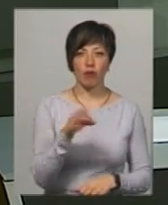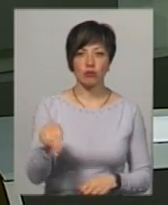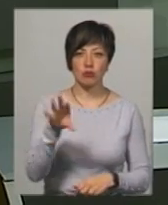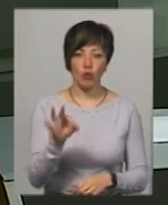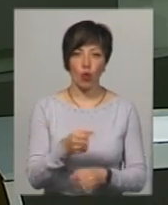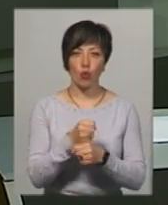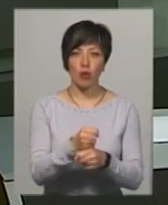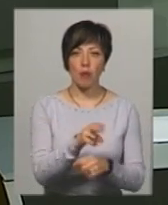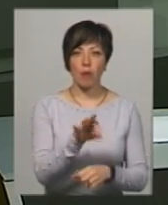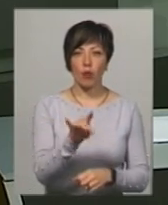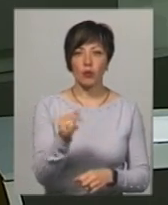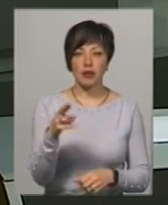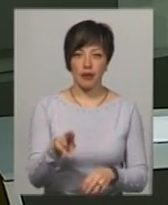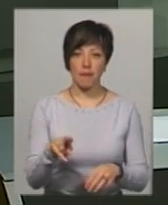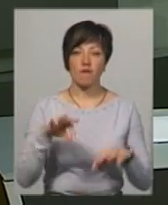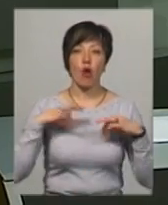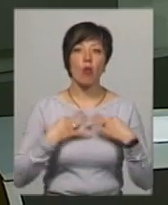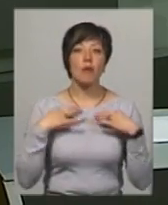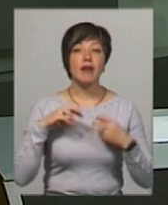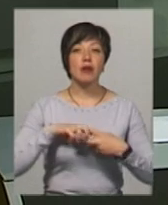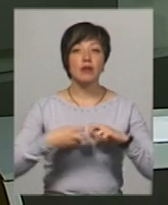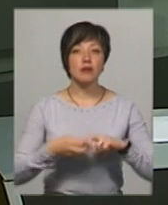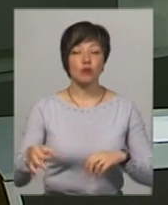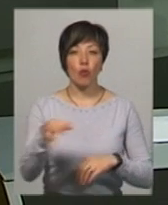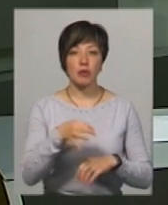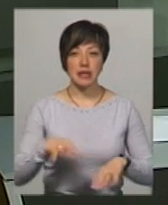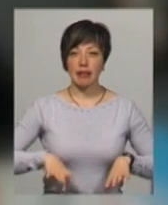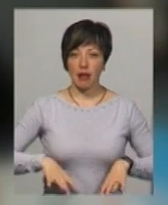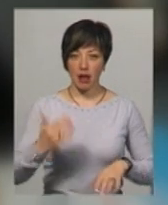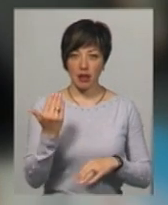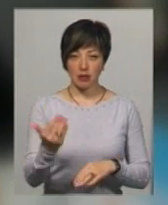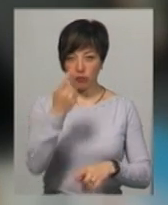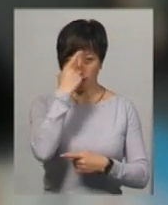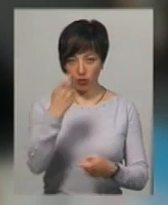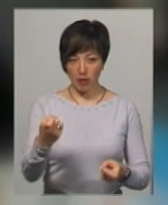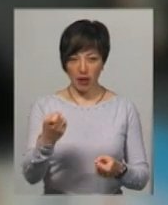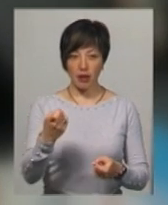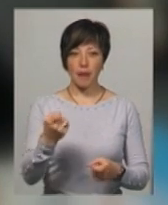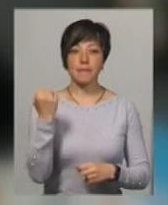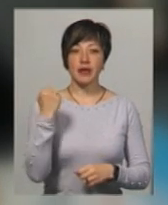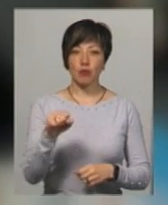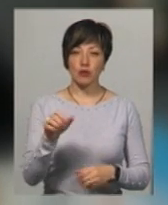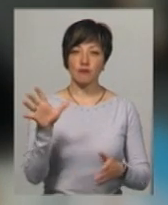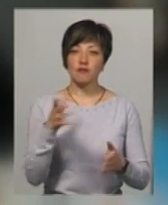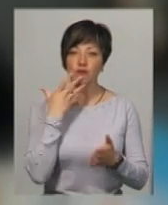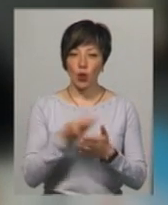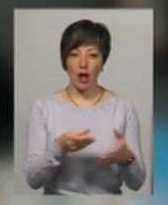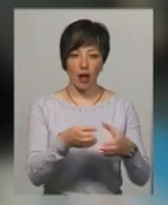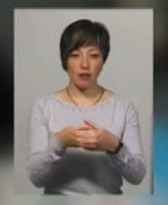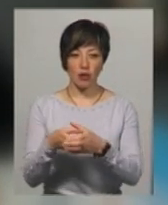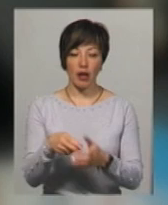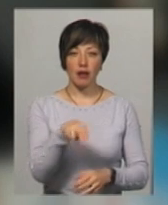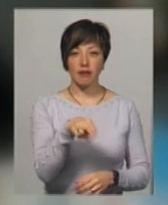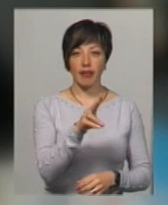«Кубок Покуття» в Коломиї Івано-Франківської області. Тренер Сергій Чайка повідомляє, переможцями в своїх категоріях стали